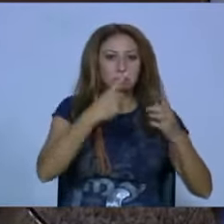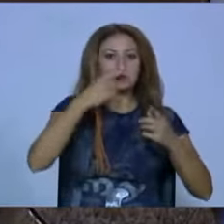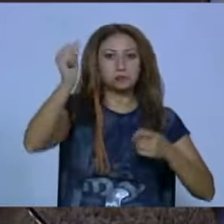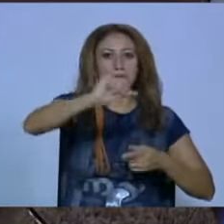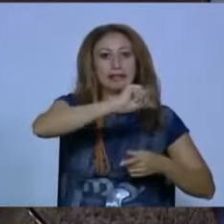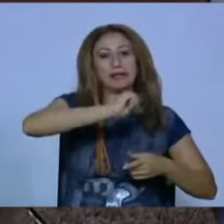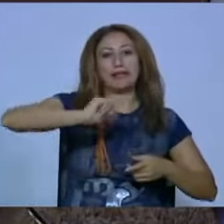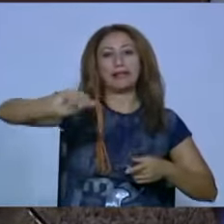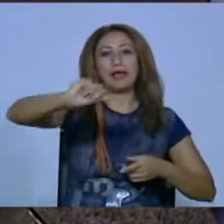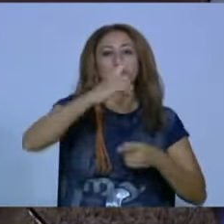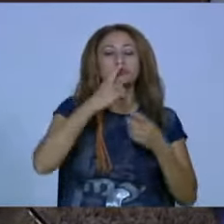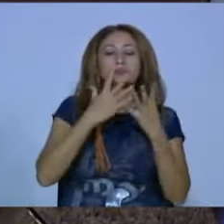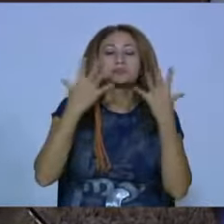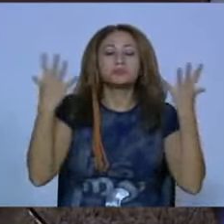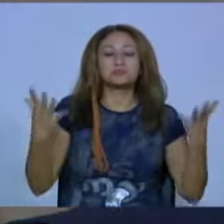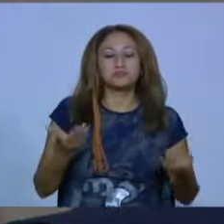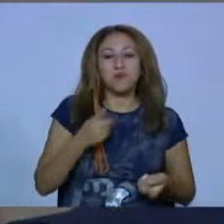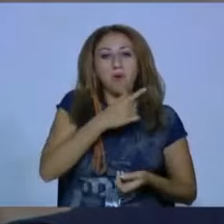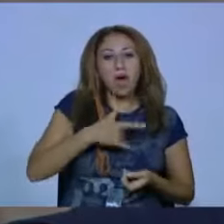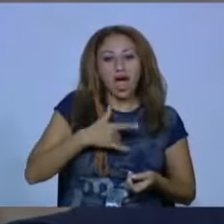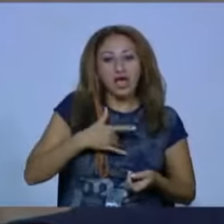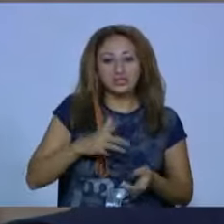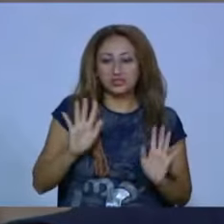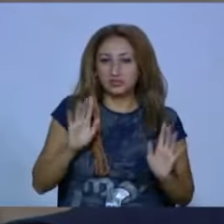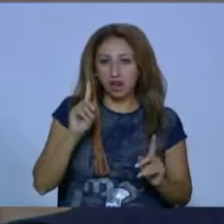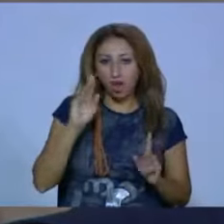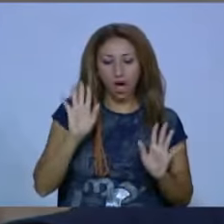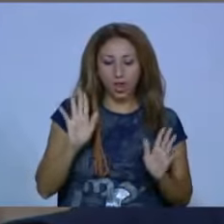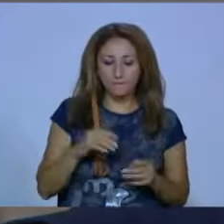فهو هقول لحضرتك على حاجه، وهو في البرازيل